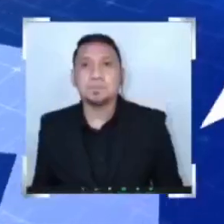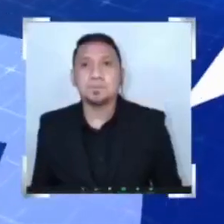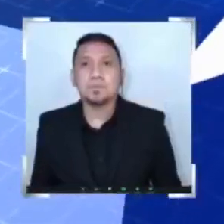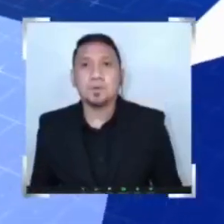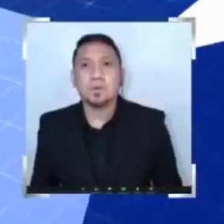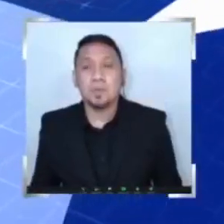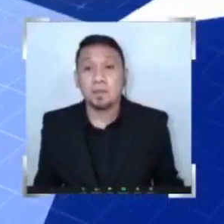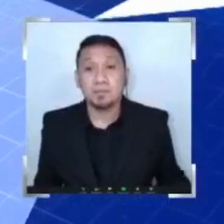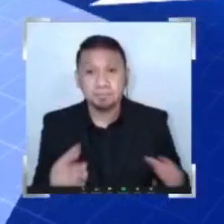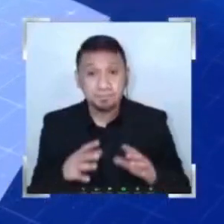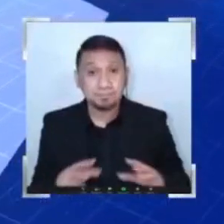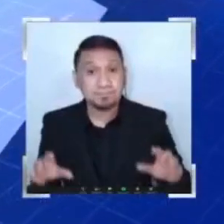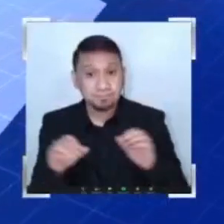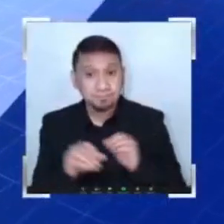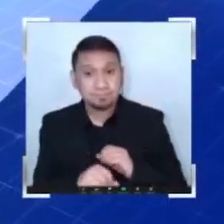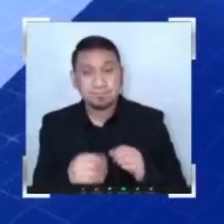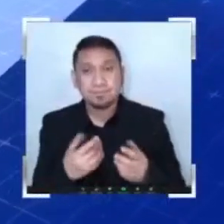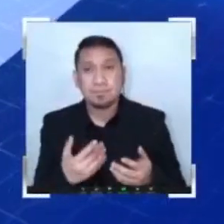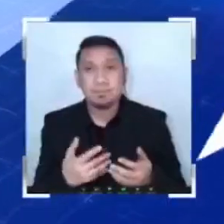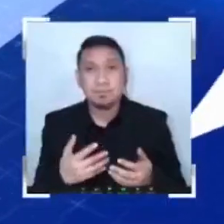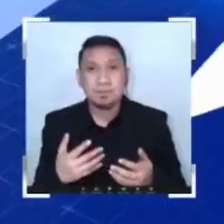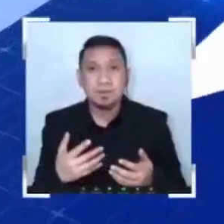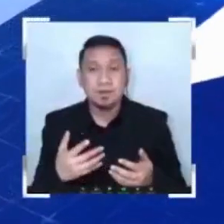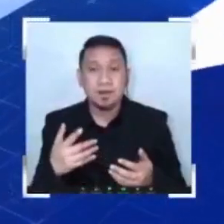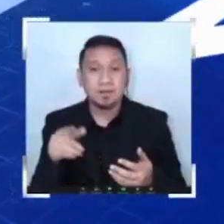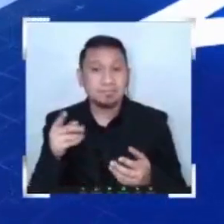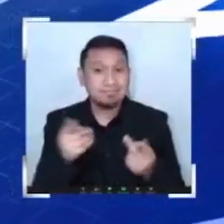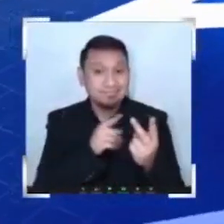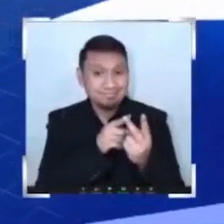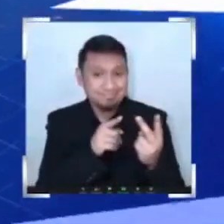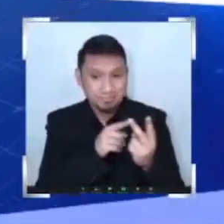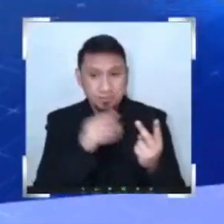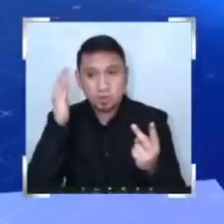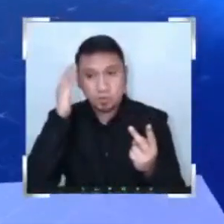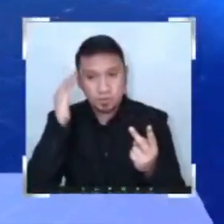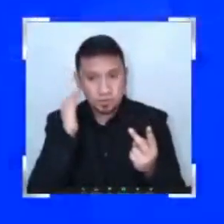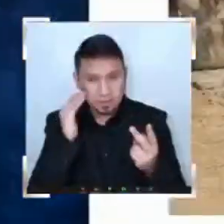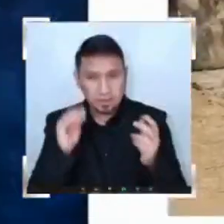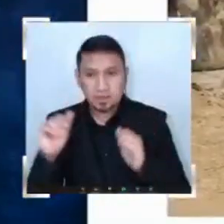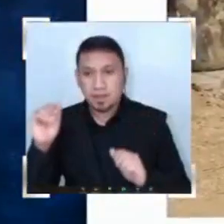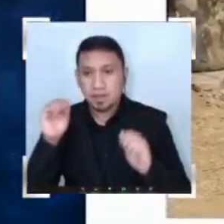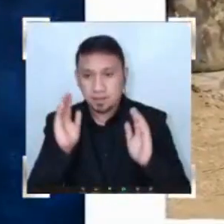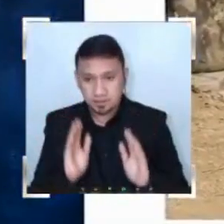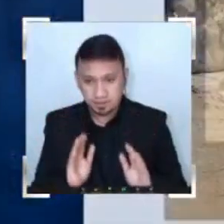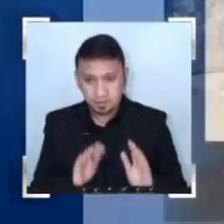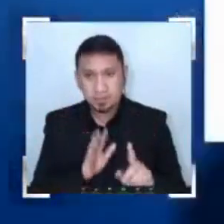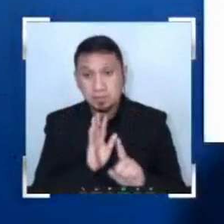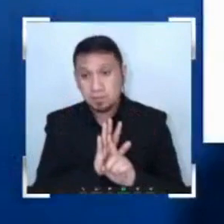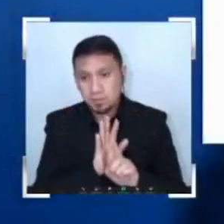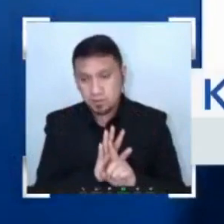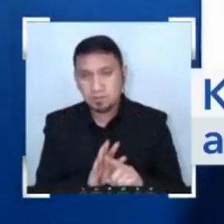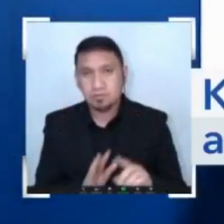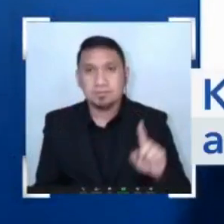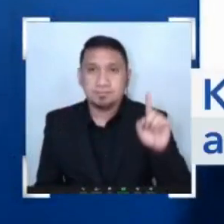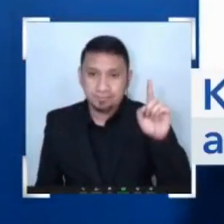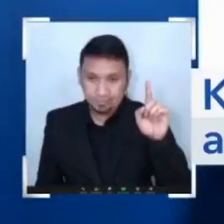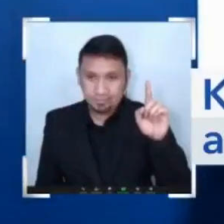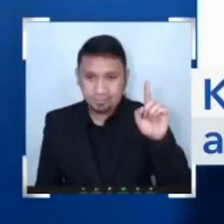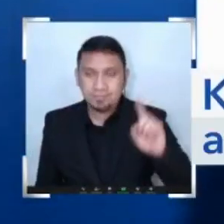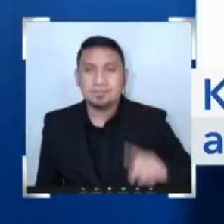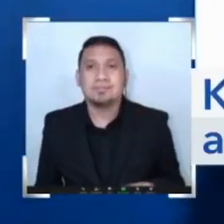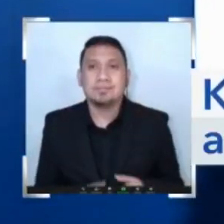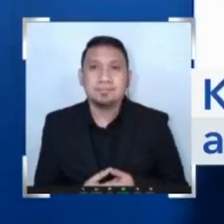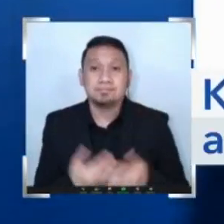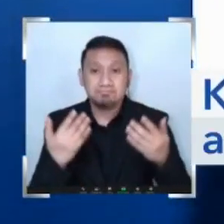Matapos mag-crash landing, nag-I do sa isa't isa ang Korean superstars na sina Yoon Bin at Son Ye Jin.